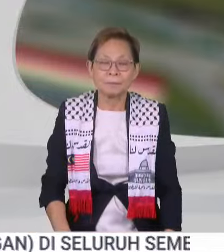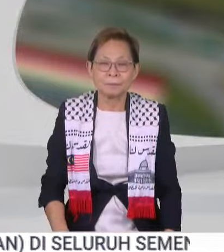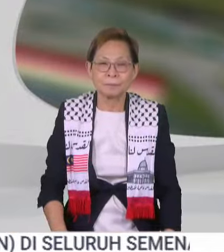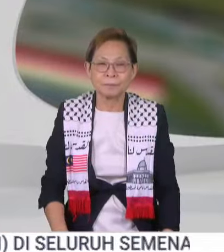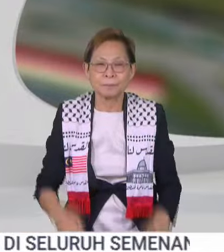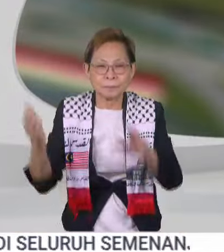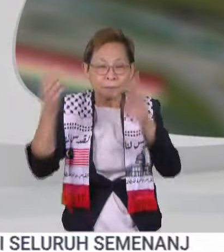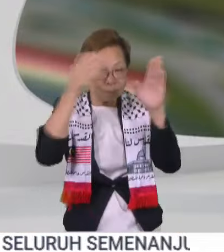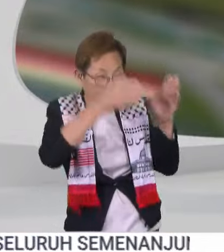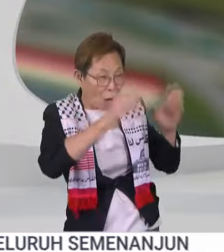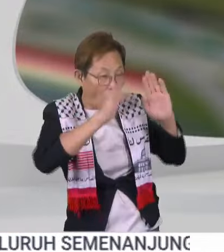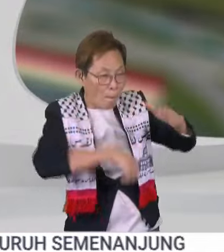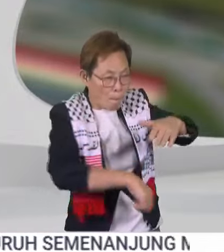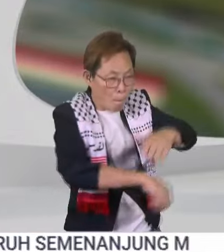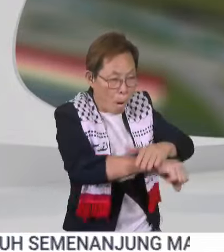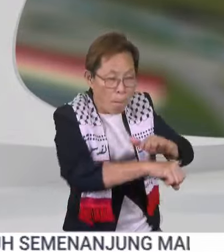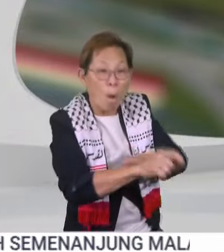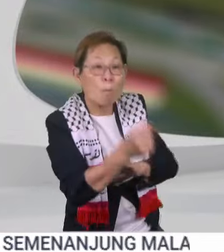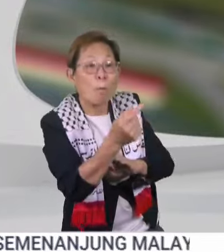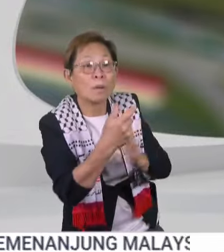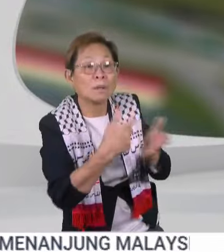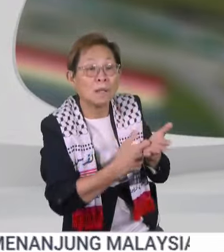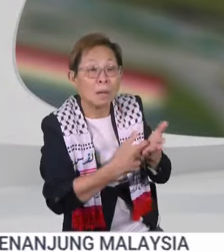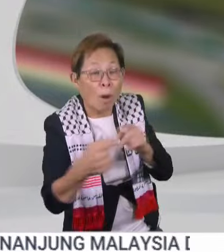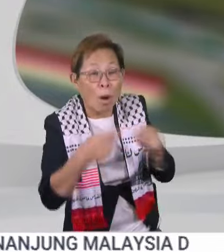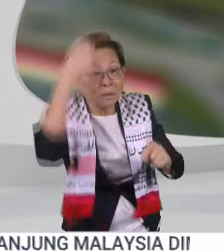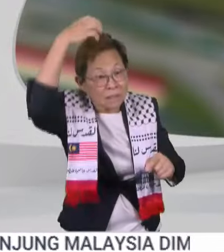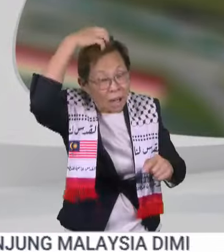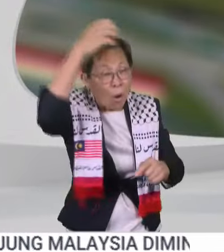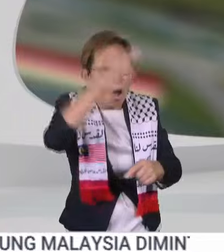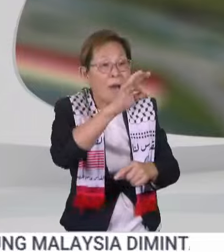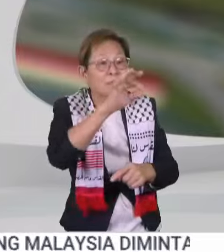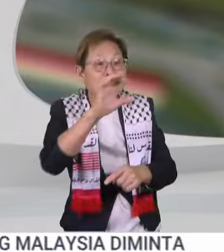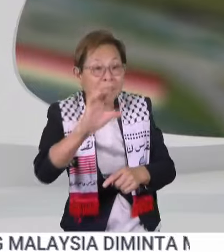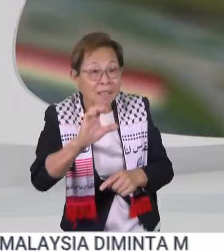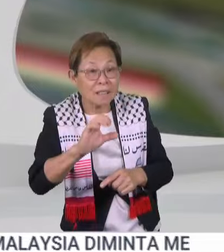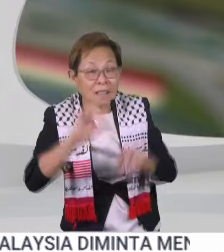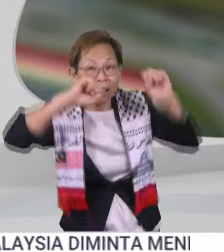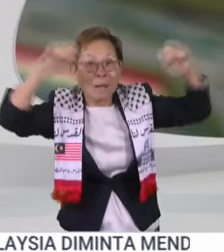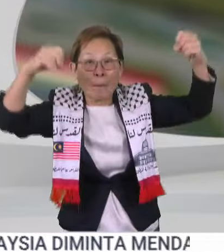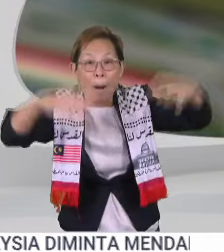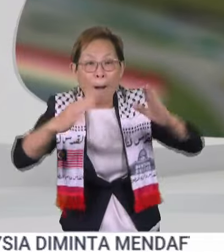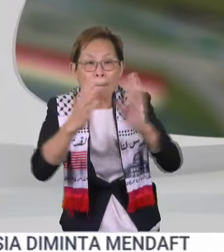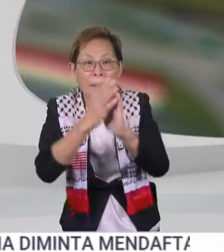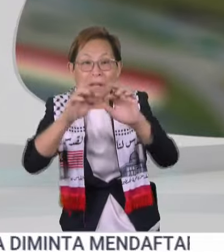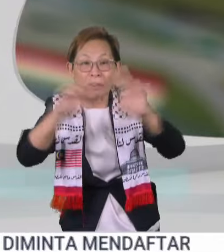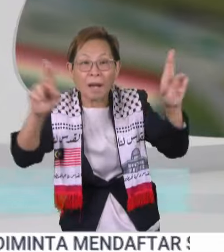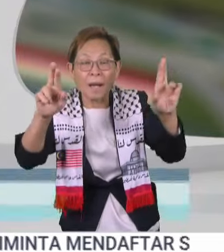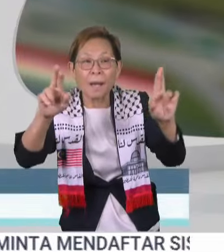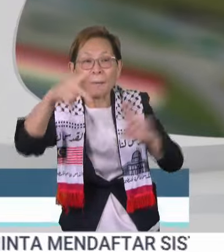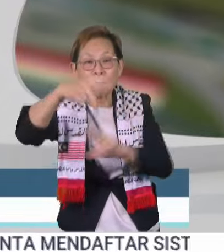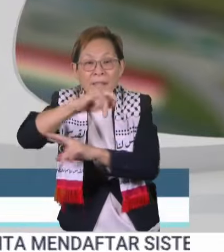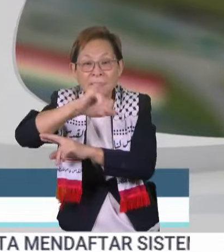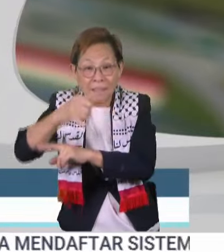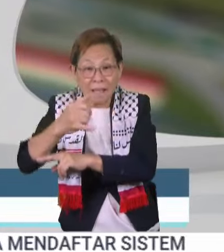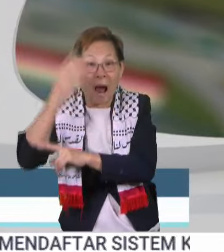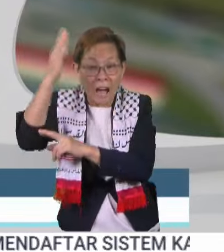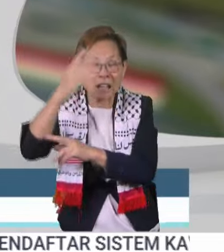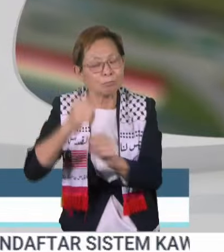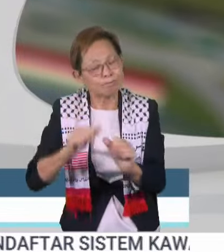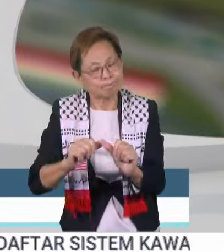Seterusnya beralih ke tumpuan bola sepak. Harga tiket perlawanan Selangor FC SFC di Stadium Majlis Bandaraya Petaling Jaya MBPJ